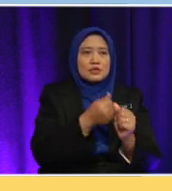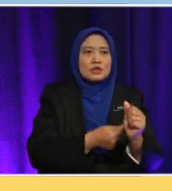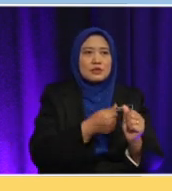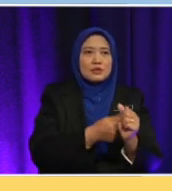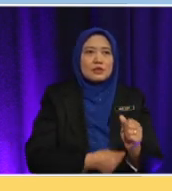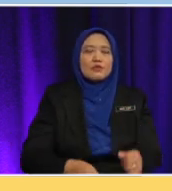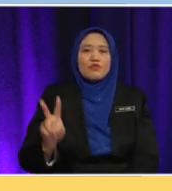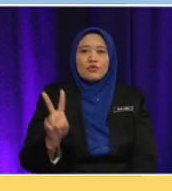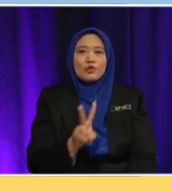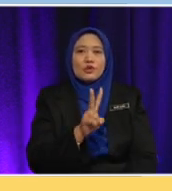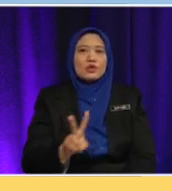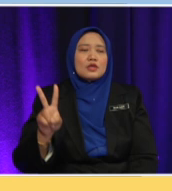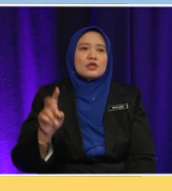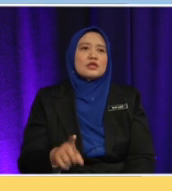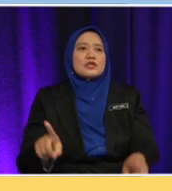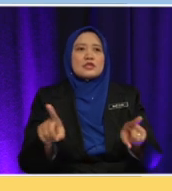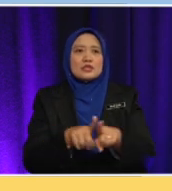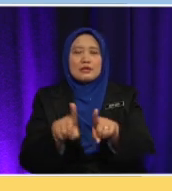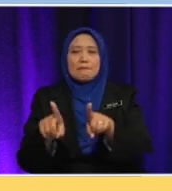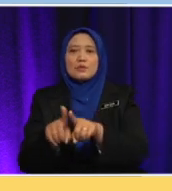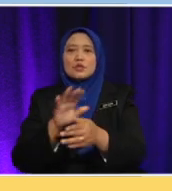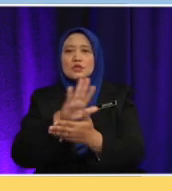susut pada V2